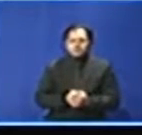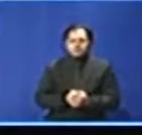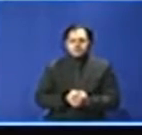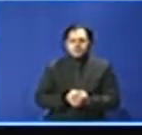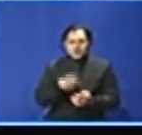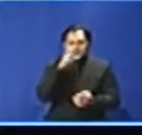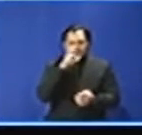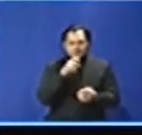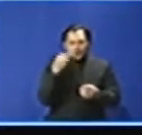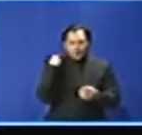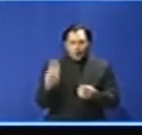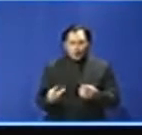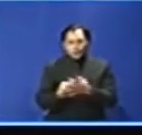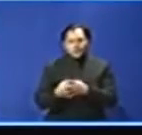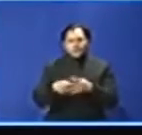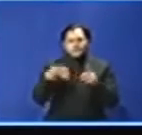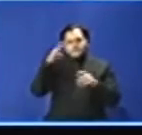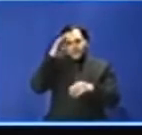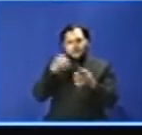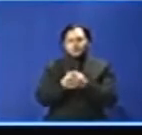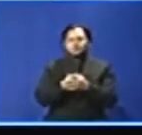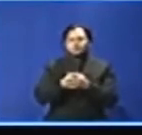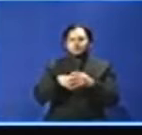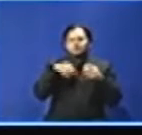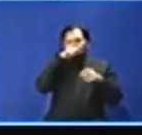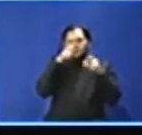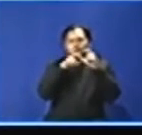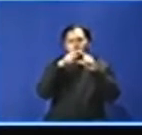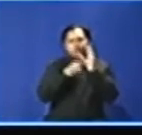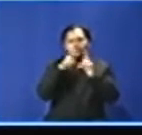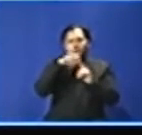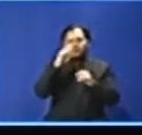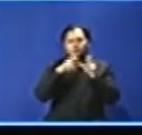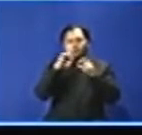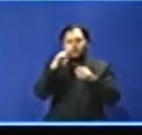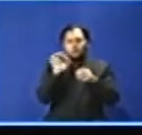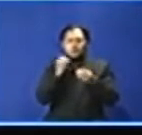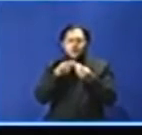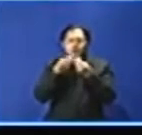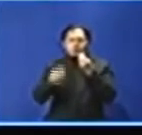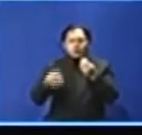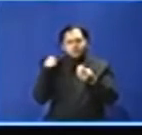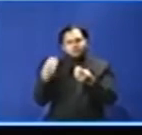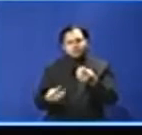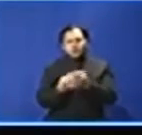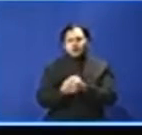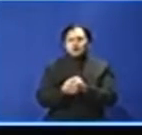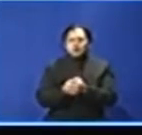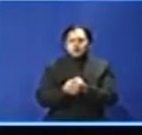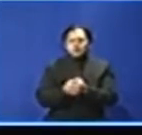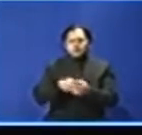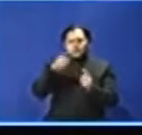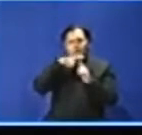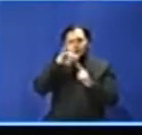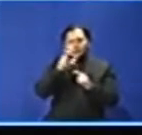calon walikota Blitar dokterandes Haji Santoso mpd bersama calon wakil walikota bundar Insinyur